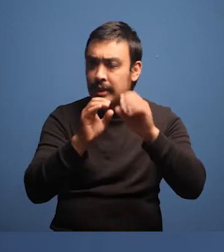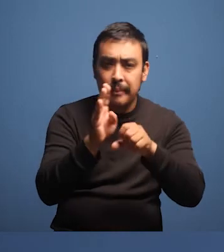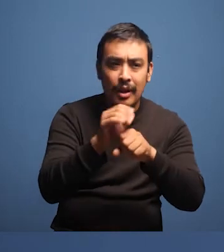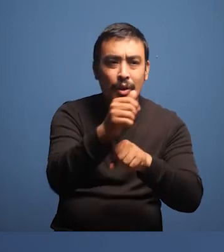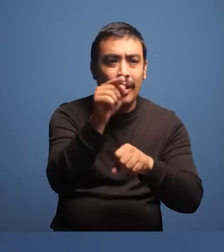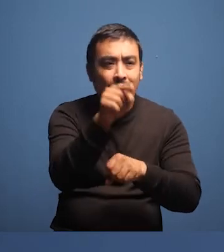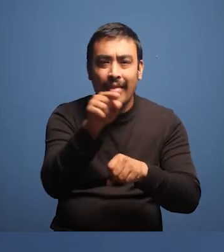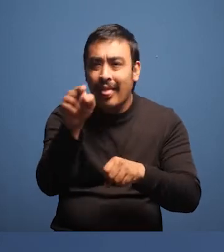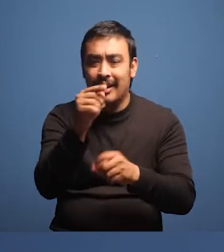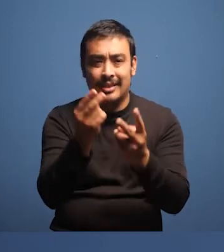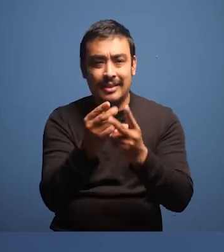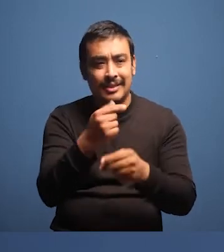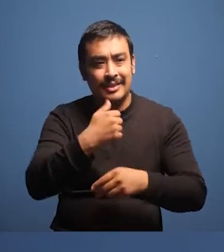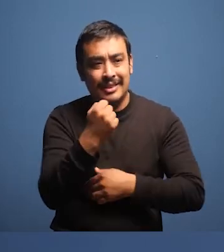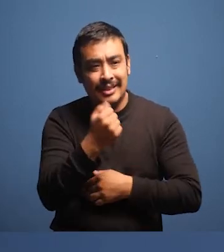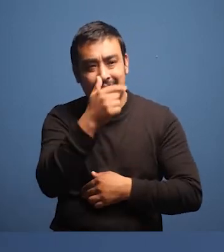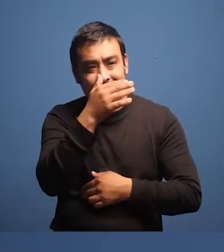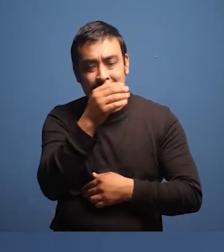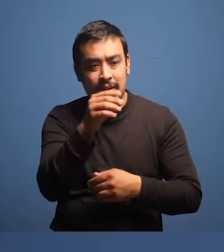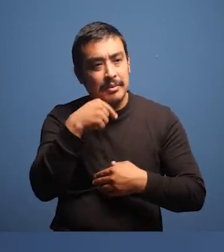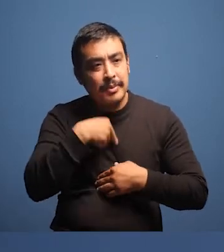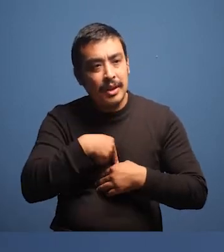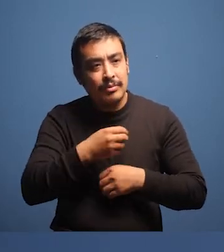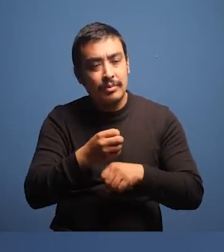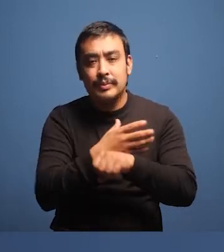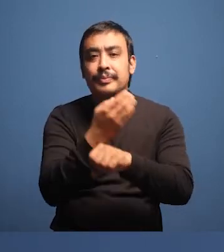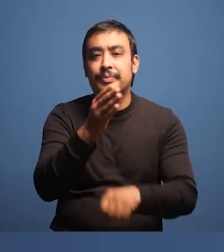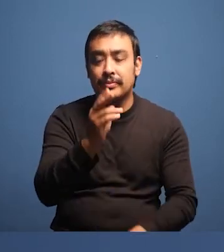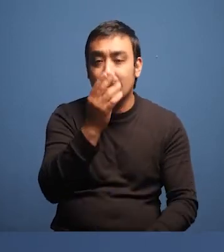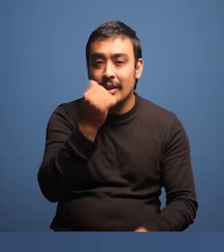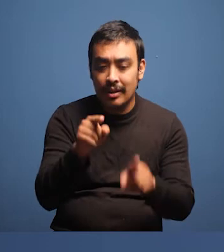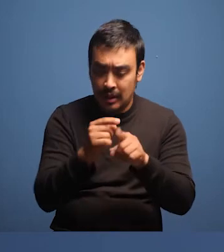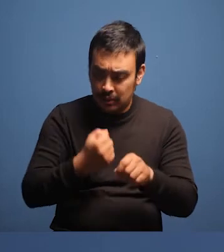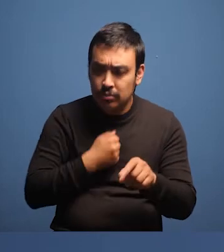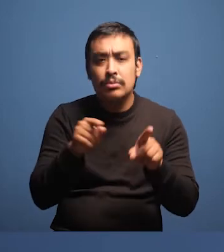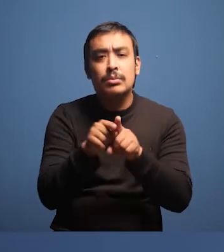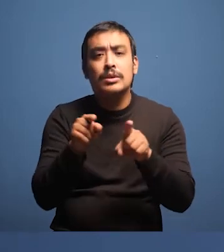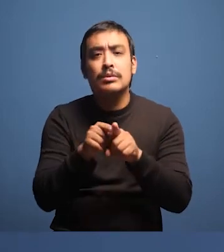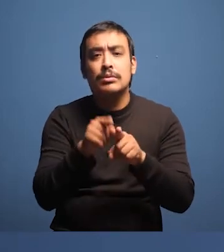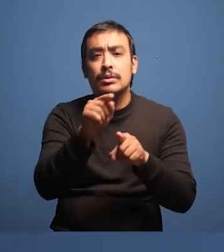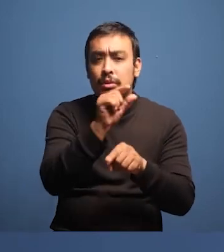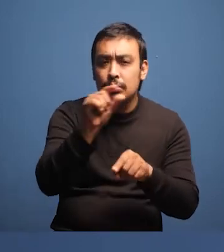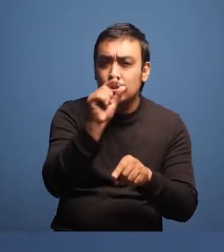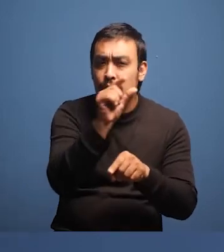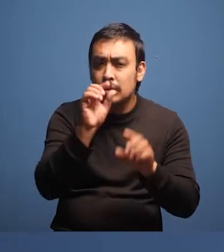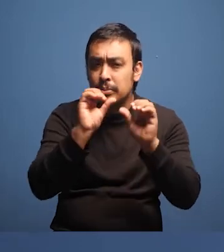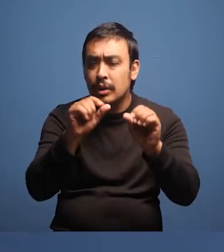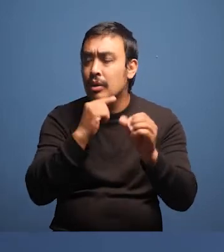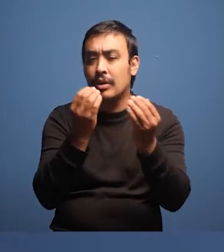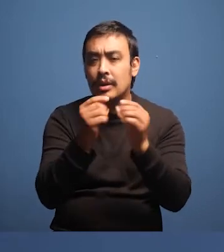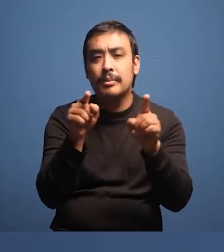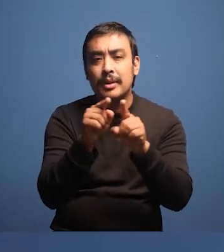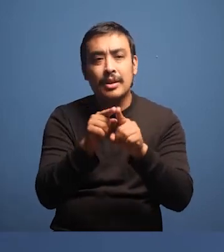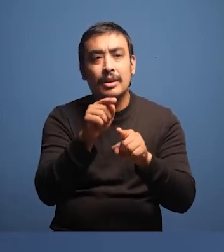हुन्छौँ कि ऊ आएर हाँसिदिन्छ बट इन्टरनली उसलाई चाहिँ इफेक्ट भइरहेको हुन्छ नि त सो हामीले आफैमा पनि त्यो टर्म्सहरू चाहिँ युज नगर्दाखेरि कुनै